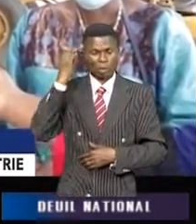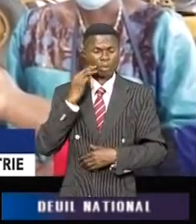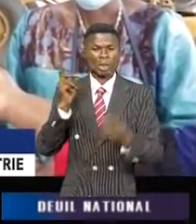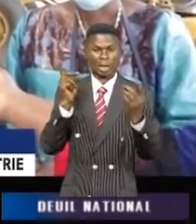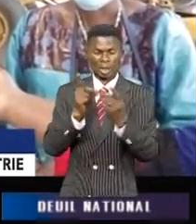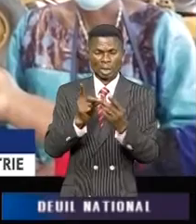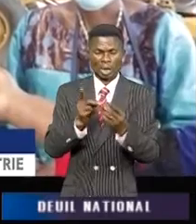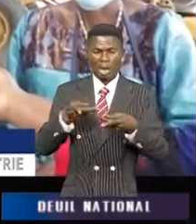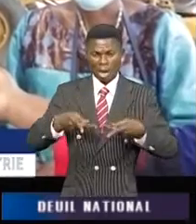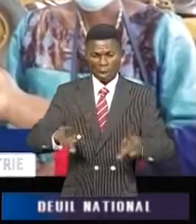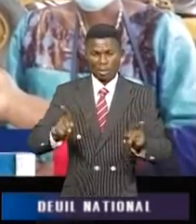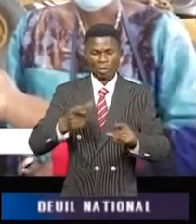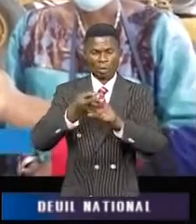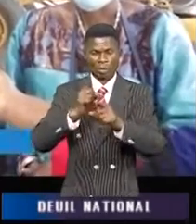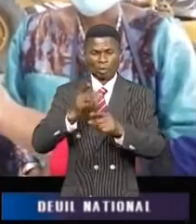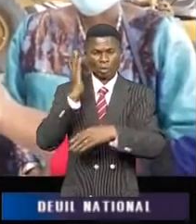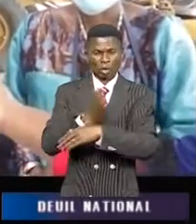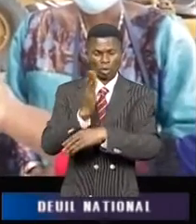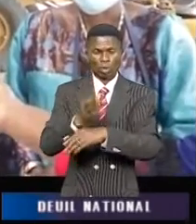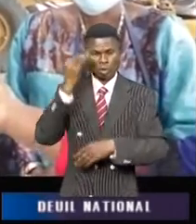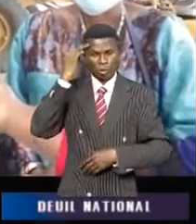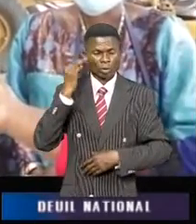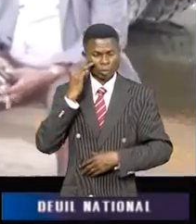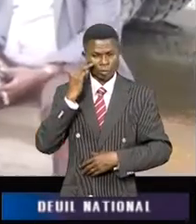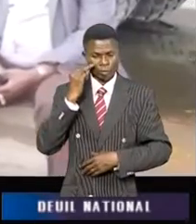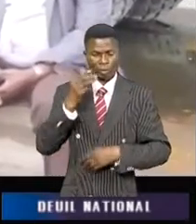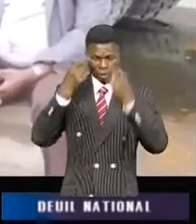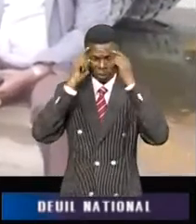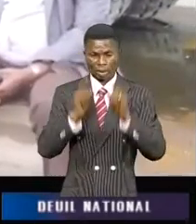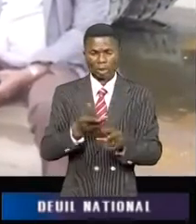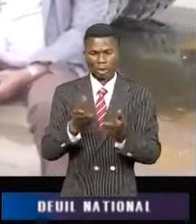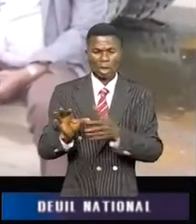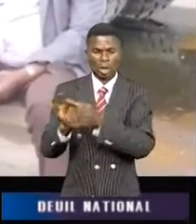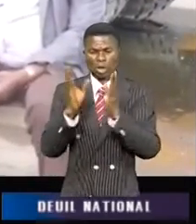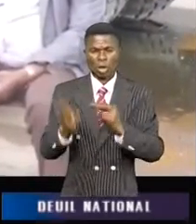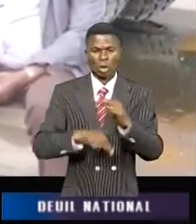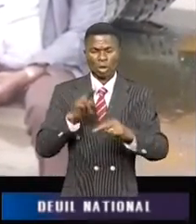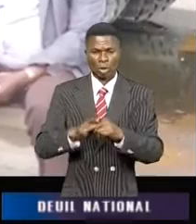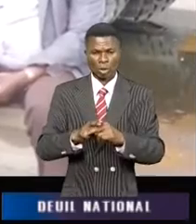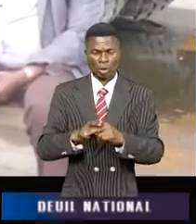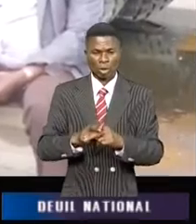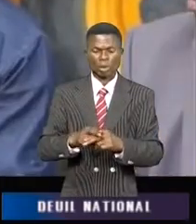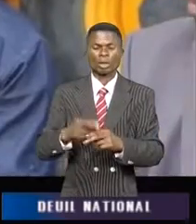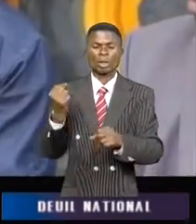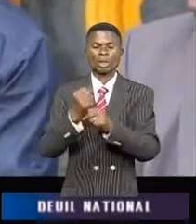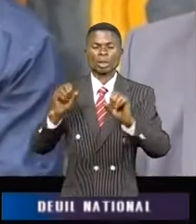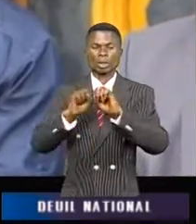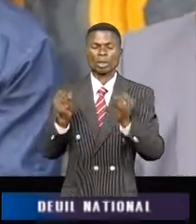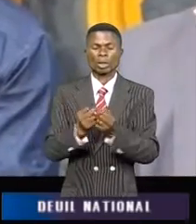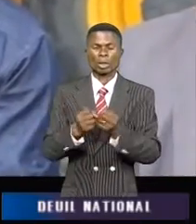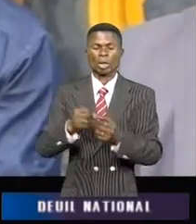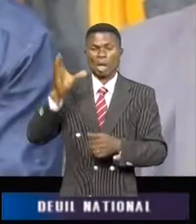sur l'instruction du Conseil des ministres, nous verrons de nous mettre d'accord. Les coordonnateurs nationaux du parc agro-industriel de